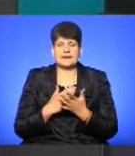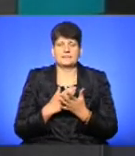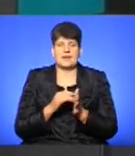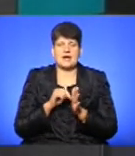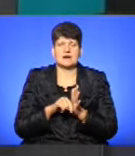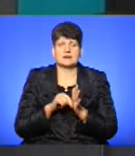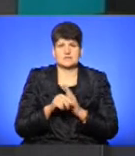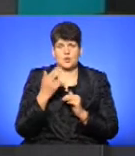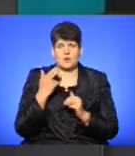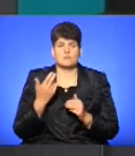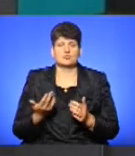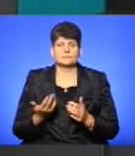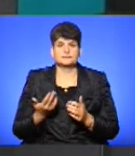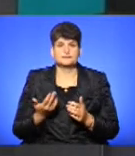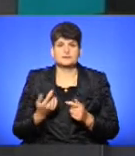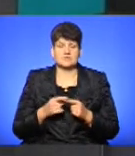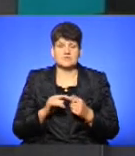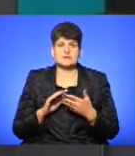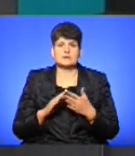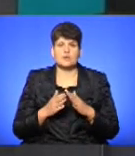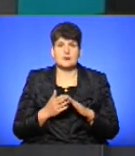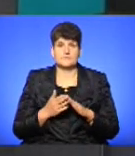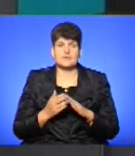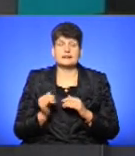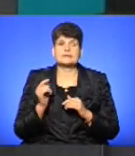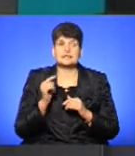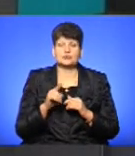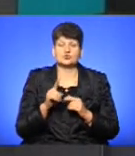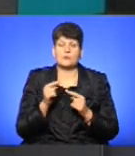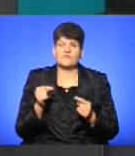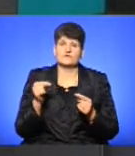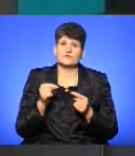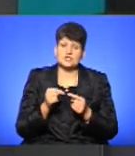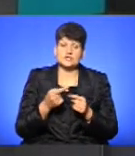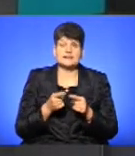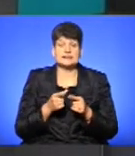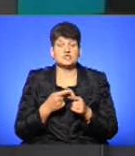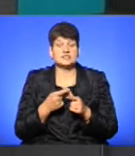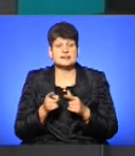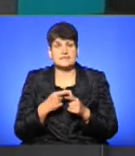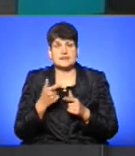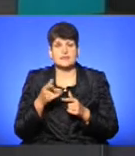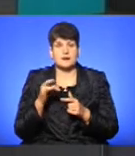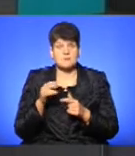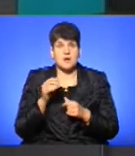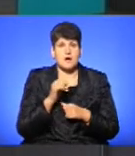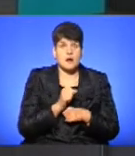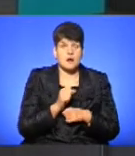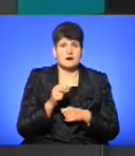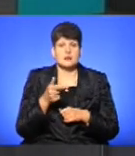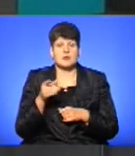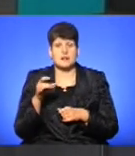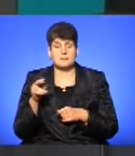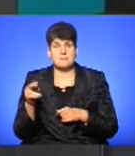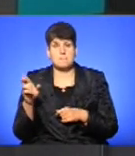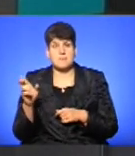характеристики грипу. Даній ситуації. А для того, щоб визначити, чи це є грип А, чи це є грип Б, відповідно, це вже в